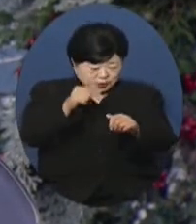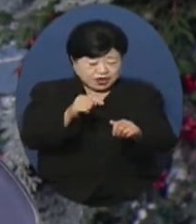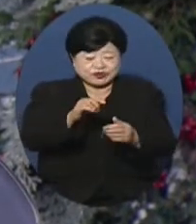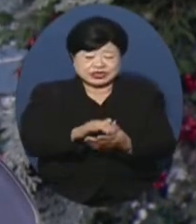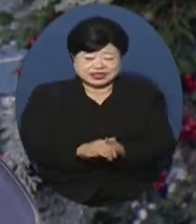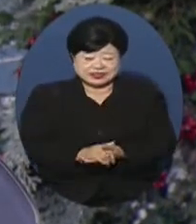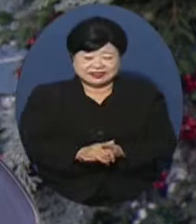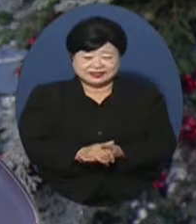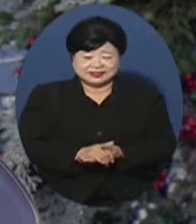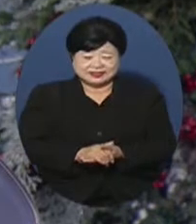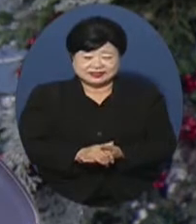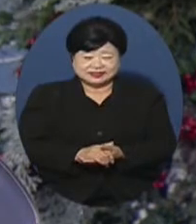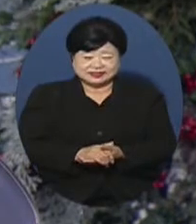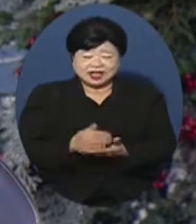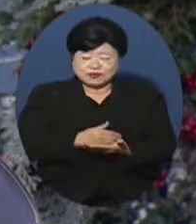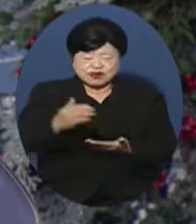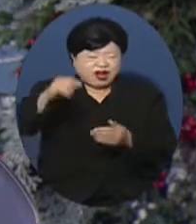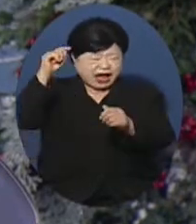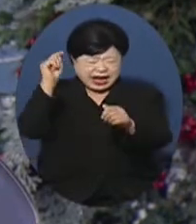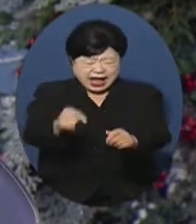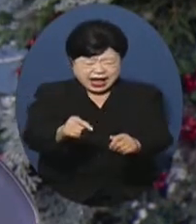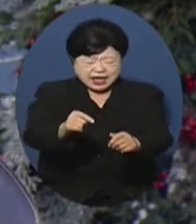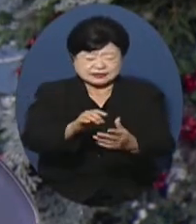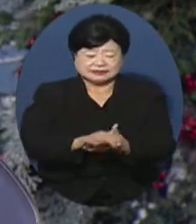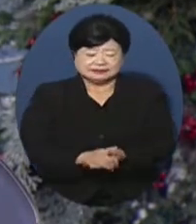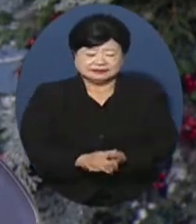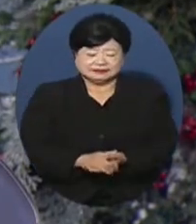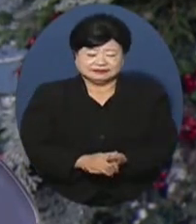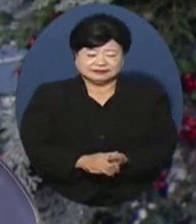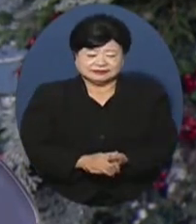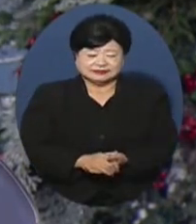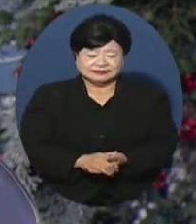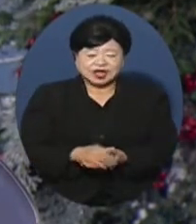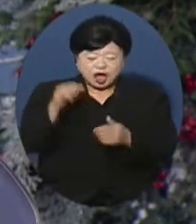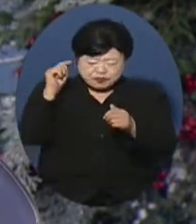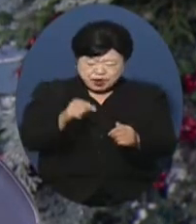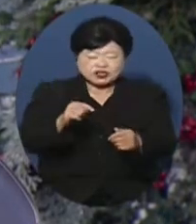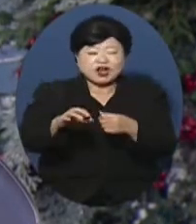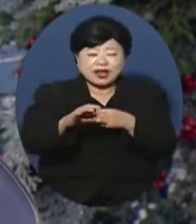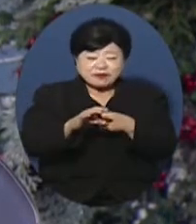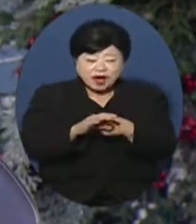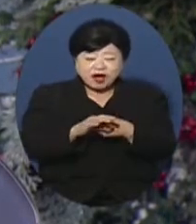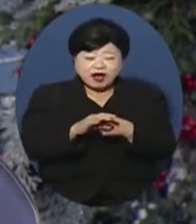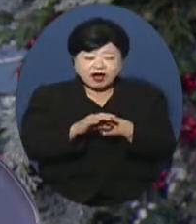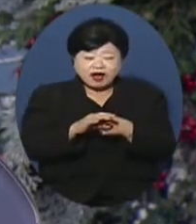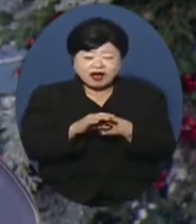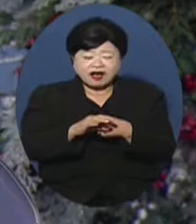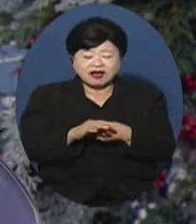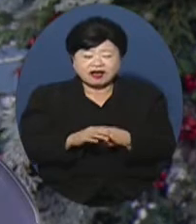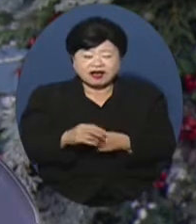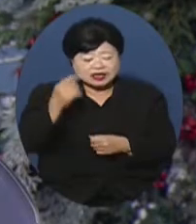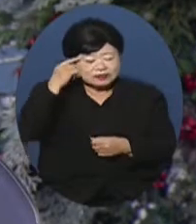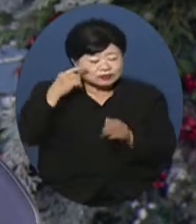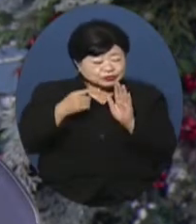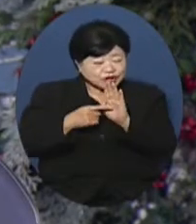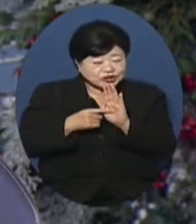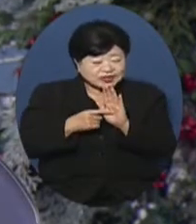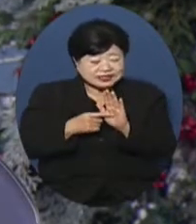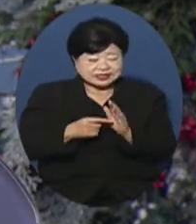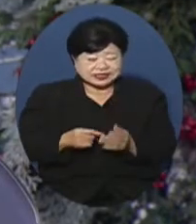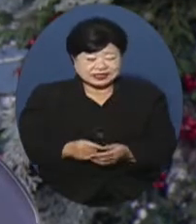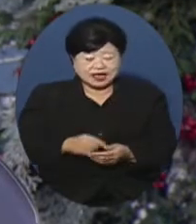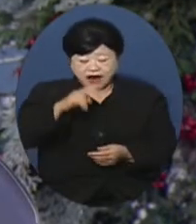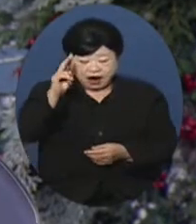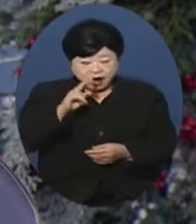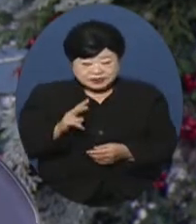명하노니 물론 1 또 명령하면 부정적 생강이 아 쓰